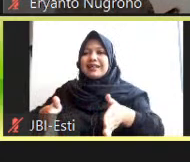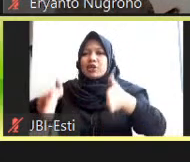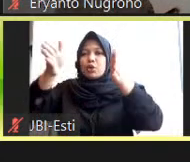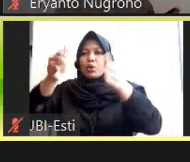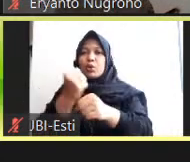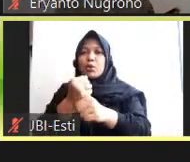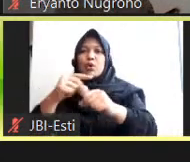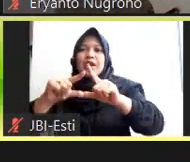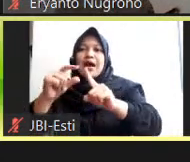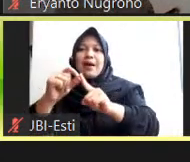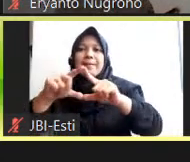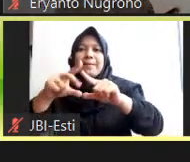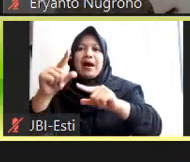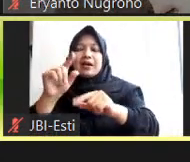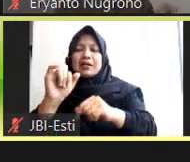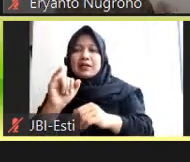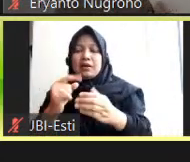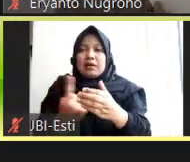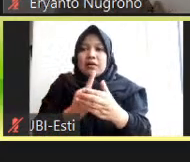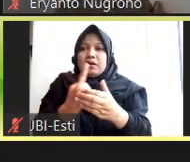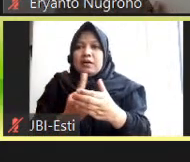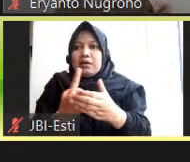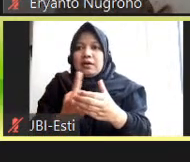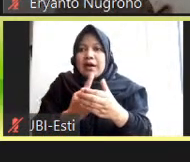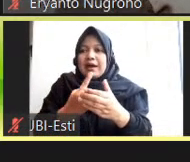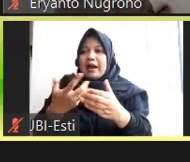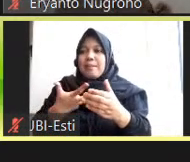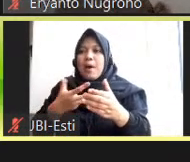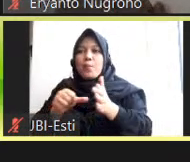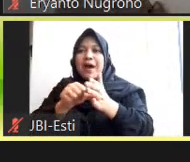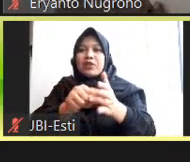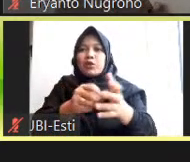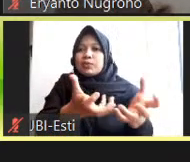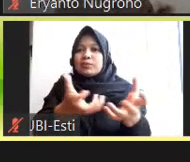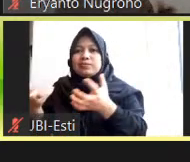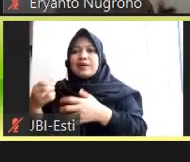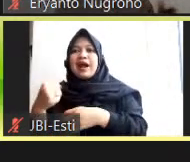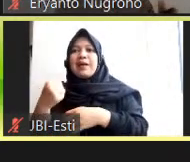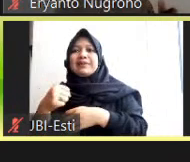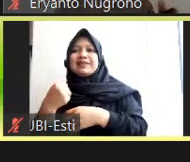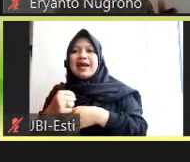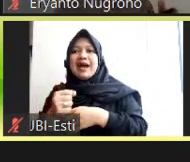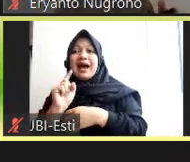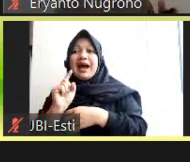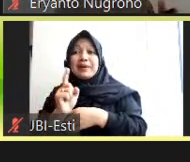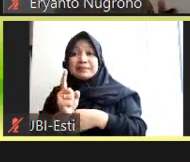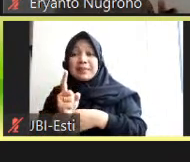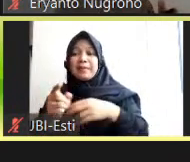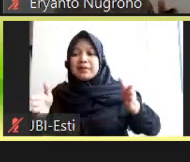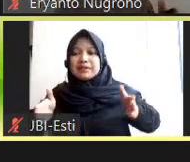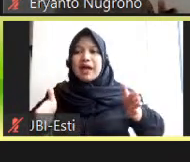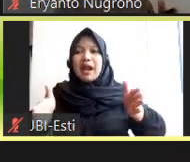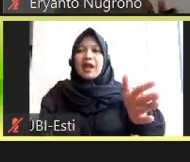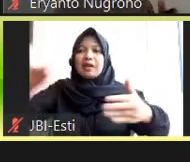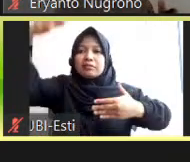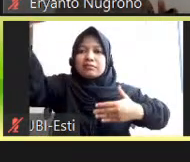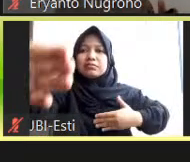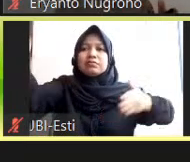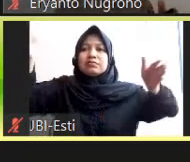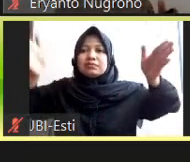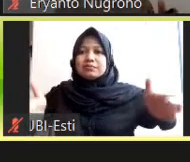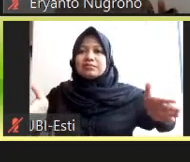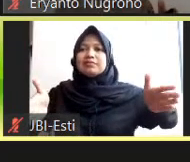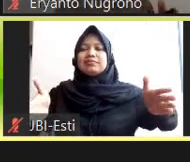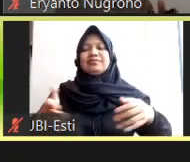dievakuasi, jadinya gak bisa kemana-mana karena banyak blokade yang terjadi dan dilakukan oleh